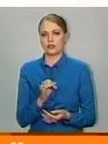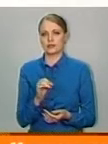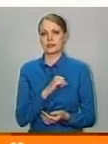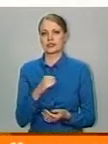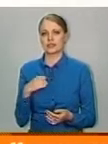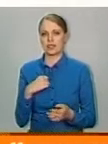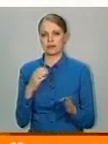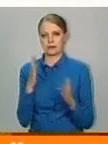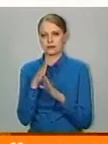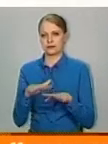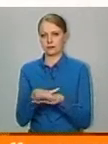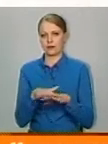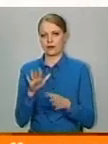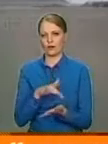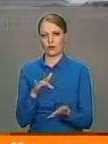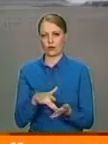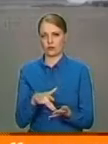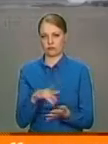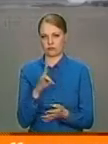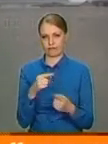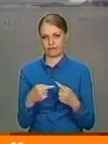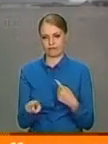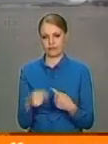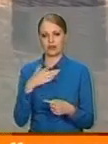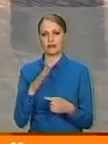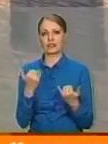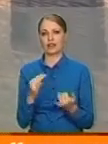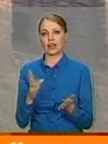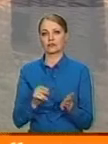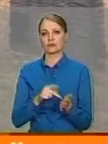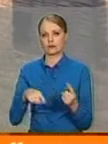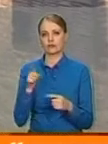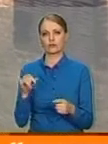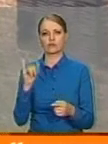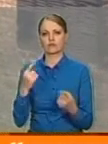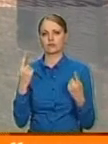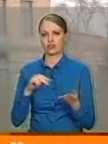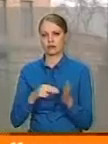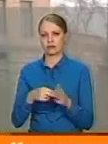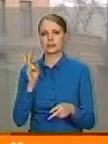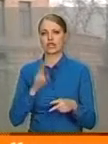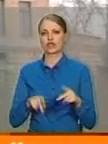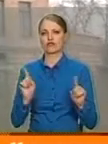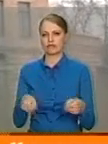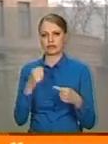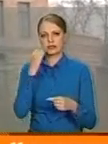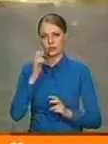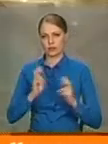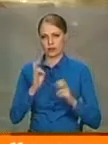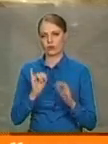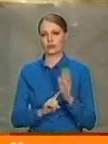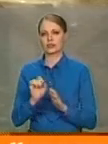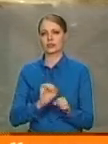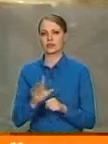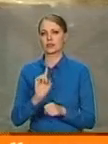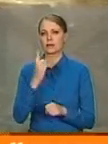сама атмосфера чиста в місті не та. Нині у донецького бізнесмена масштабні плани – завершити реконструкцію старого заводу і запустити